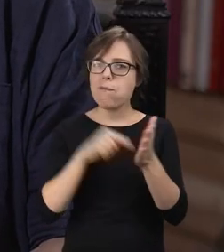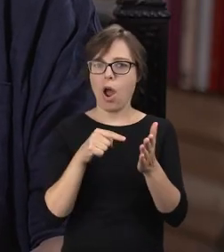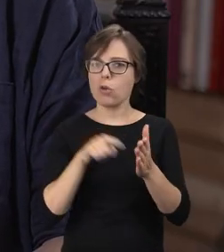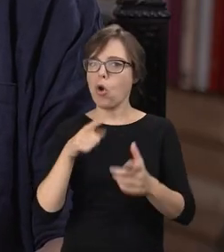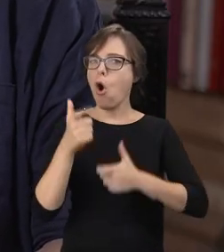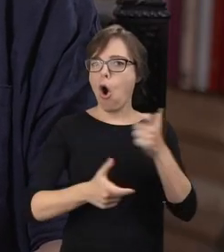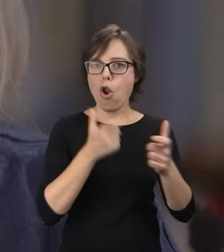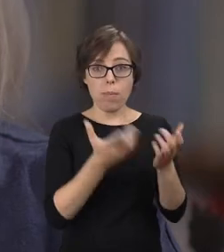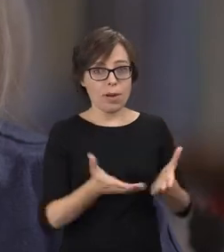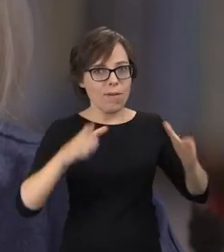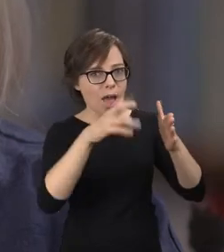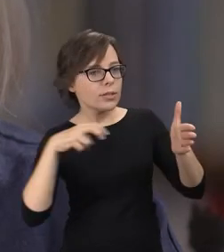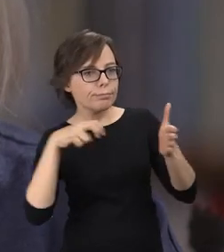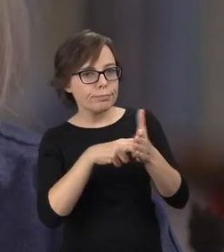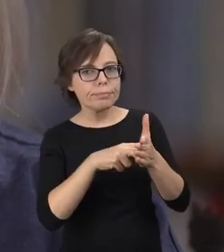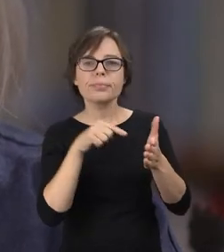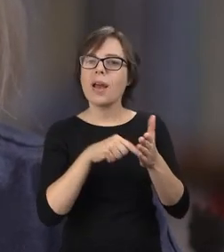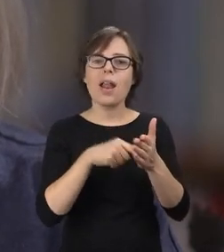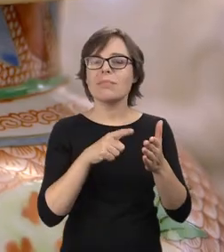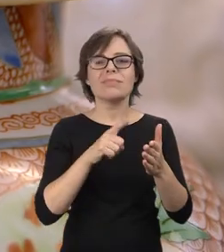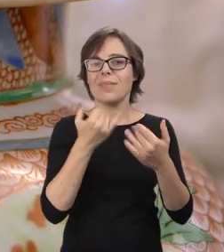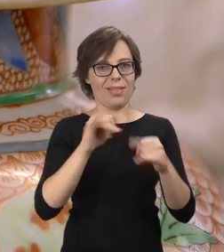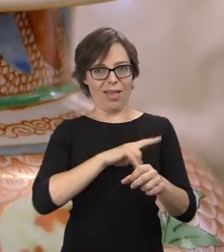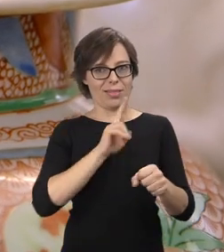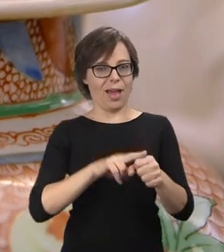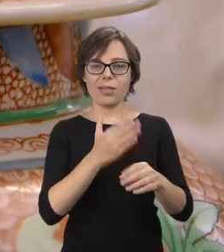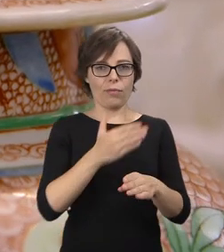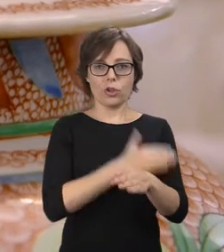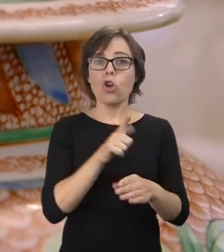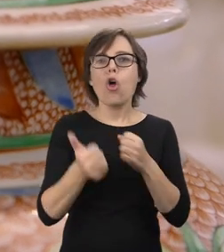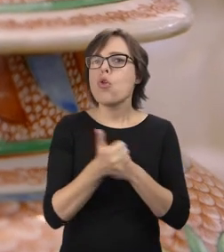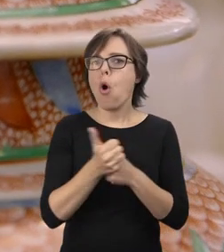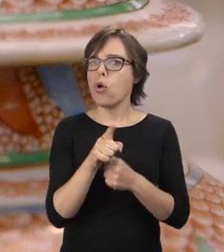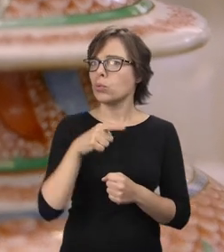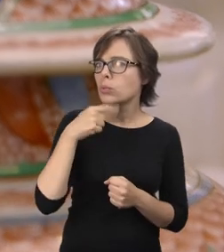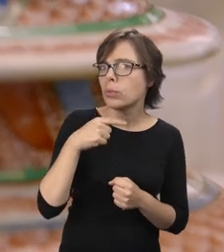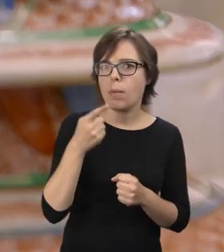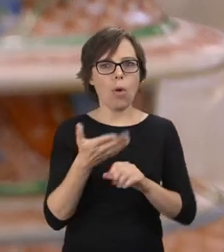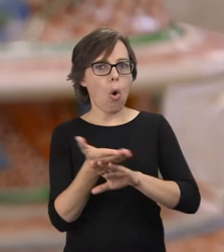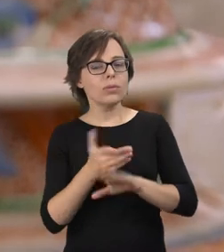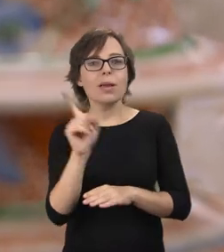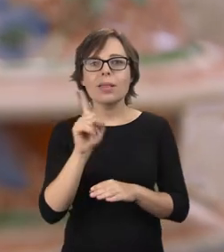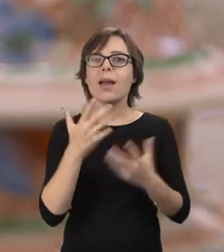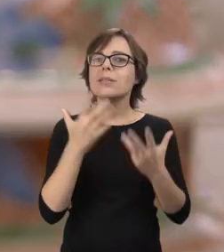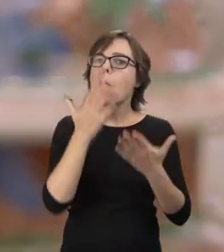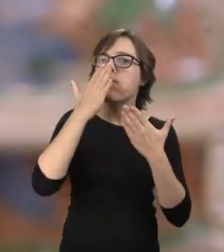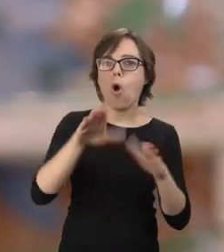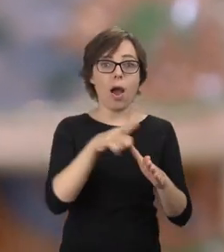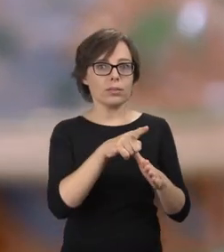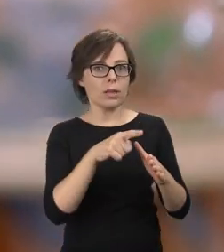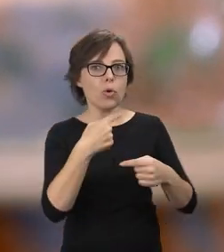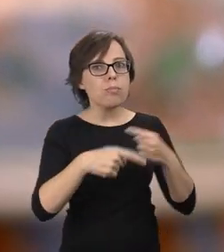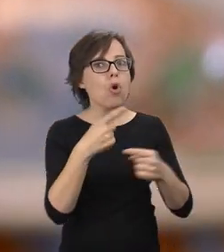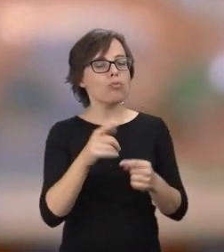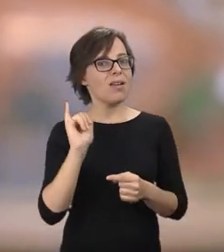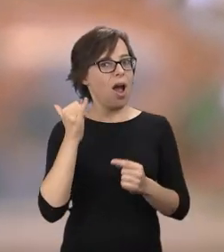właśnie tego typu antydatowane sygnatury, by w ten sposób nie wprowadzać nikogo w błąd, a właśnie podkreślić jakość wyrobu,